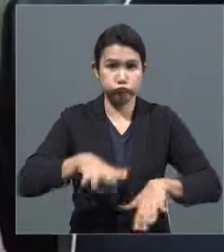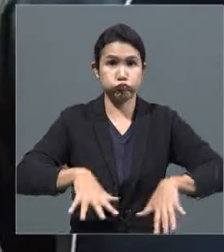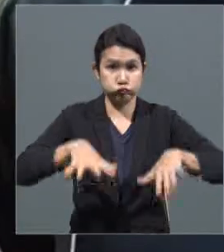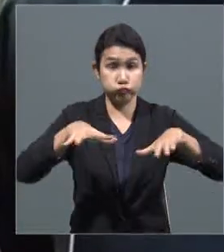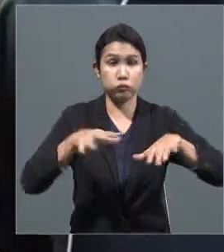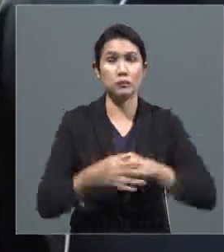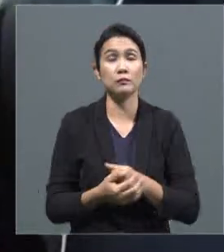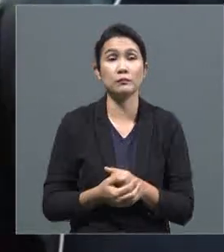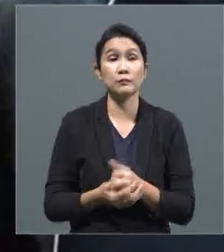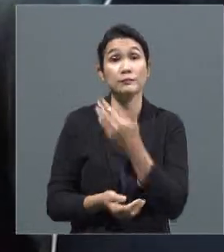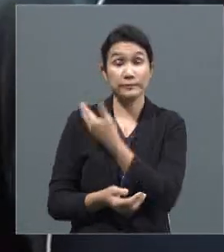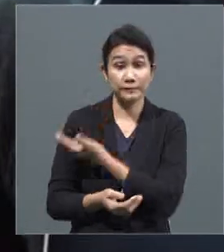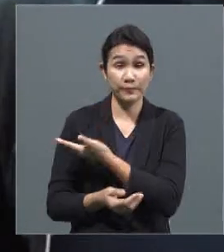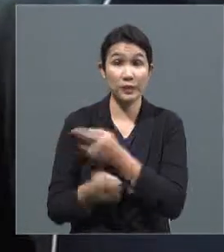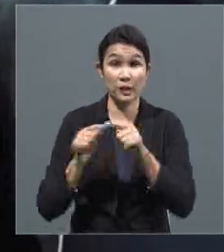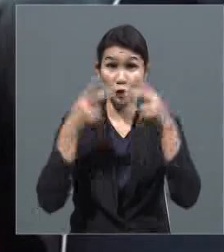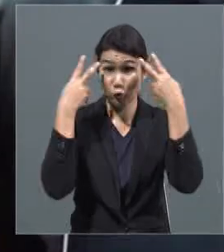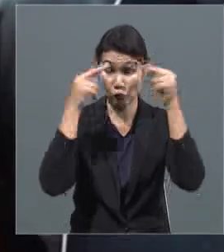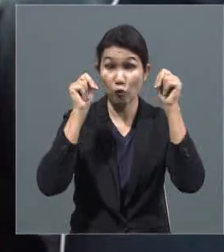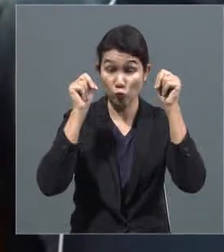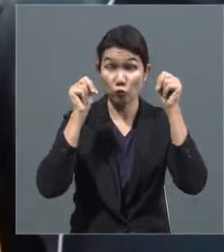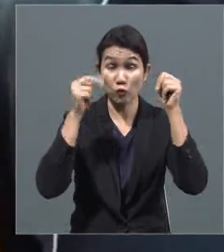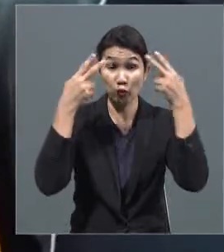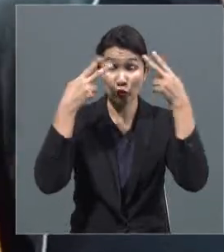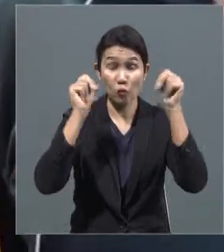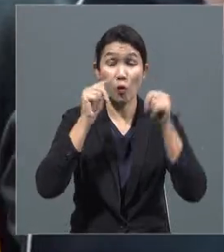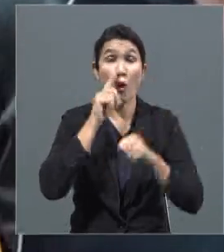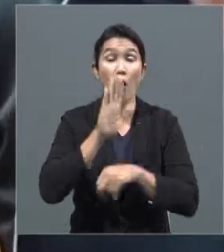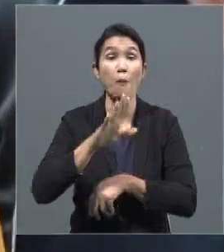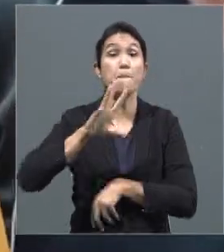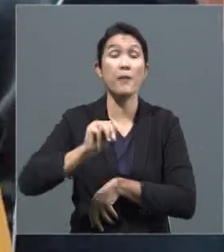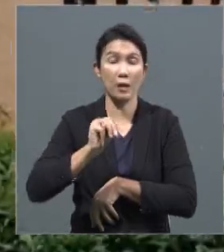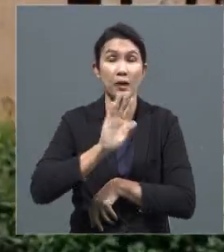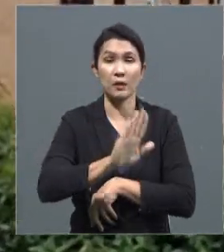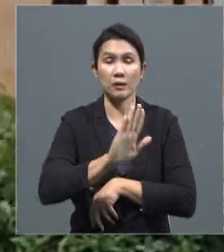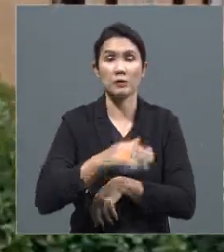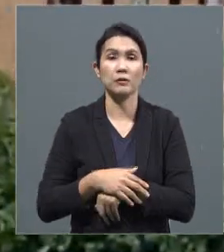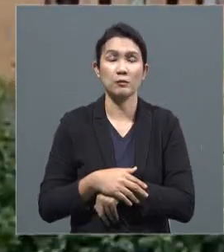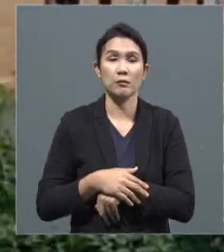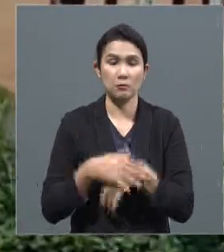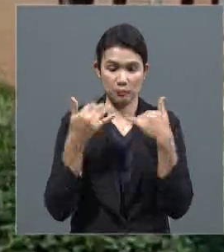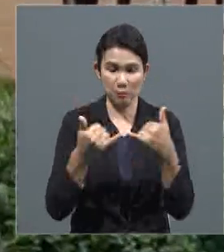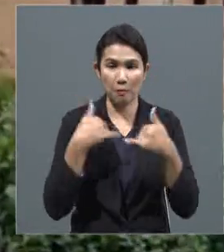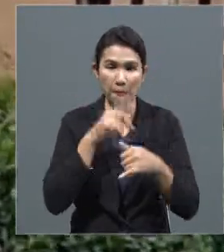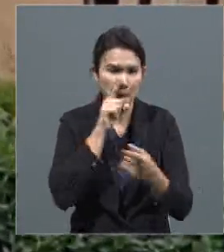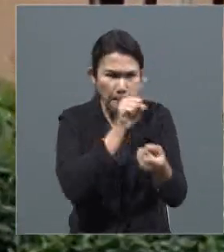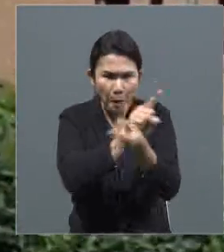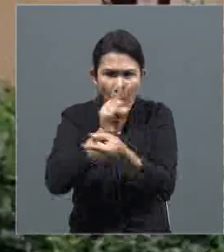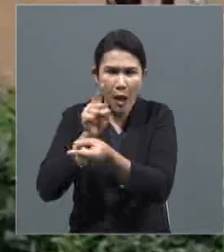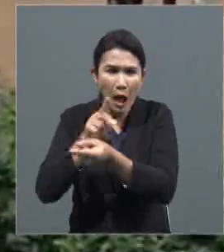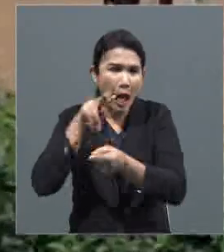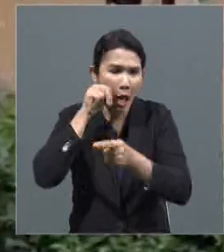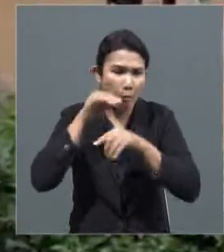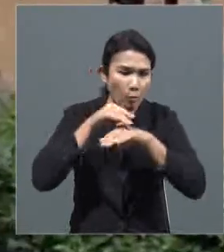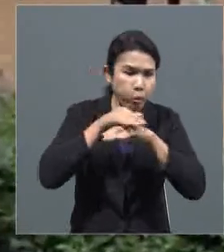สุรพลเพียรสูตรค่ะนายกเทศมนตรีเมืองน่านเนี่ยบอกว่าในเขตเทศบาลเมืองน่านเนี่ยมีรอยรั่วน้ำหลายจุด